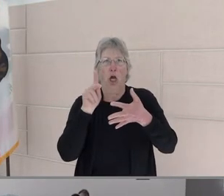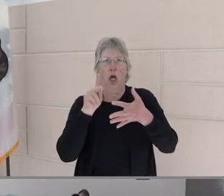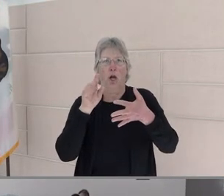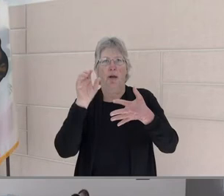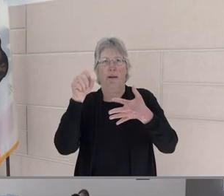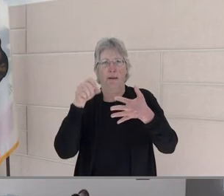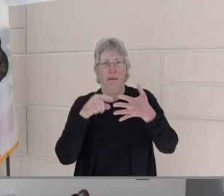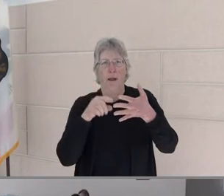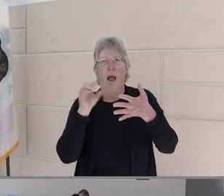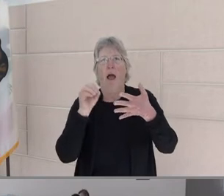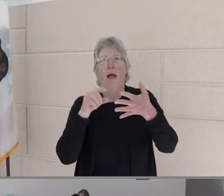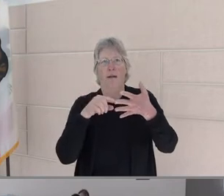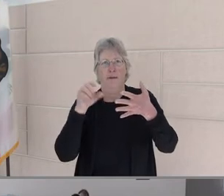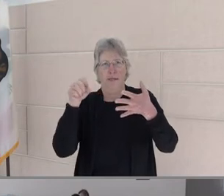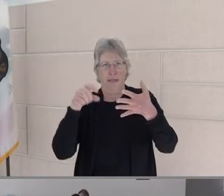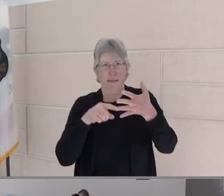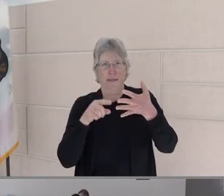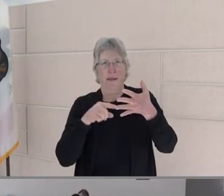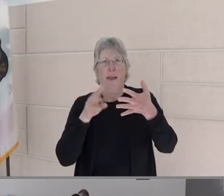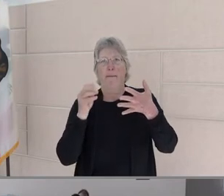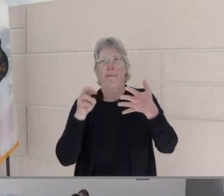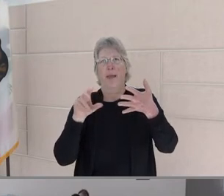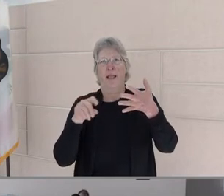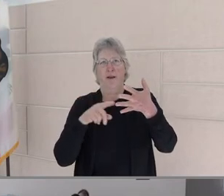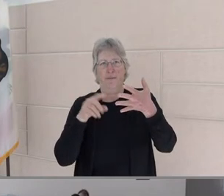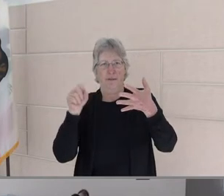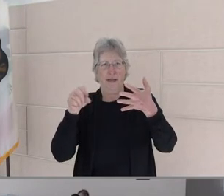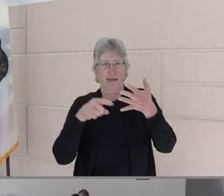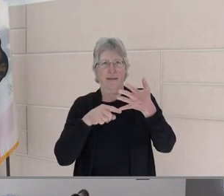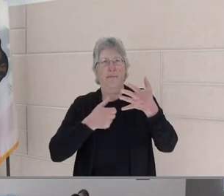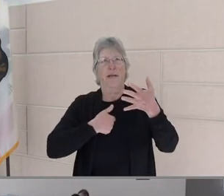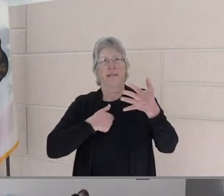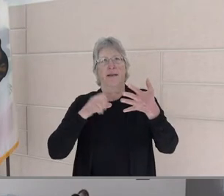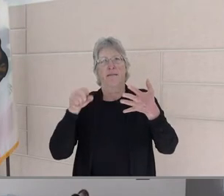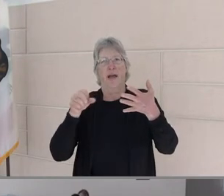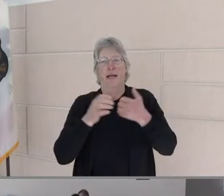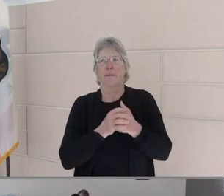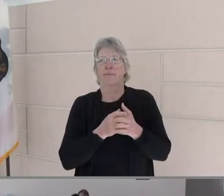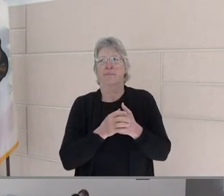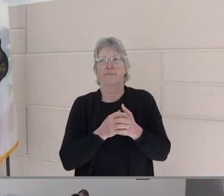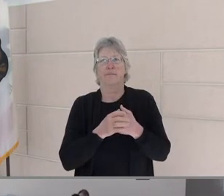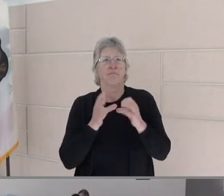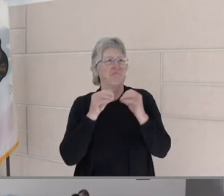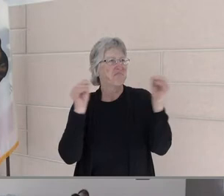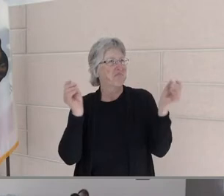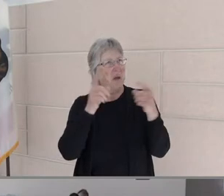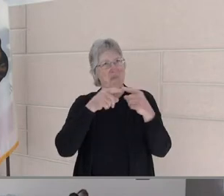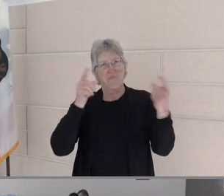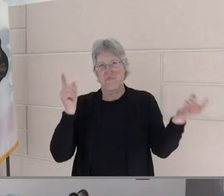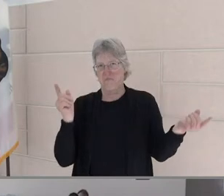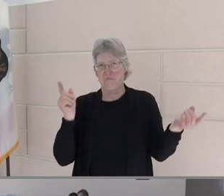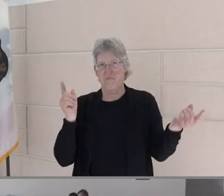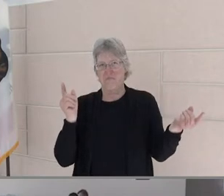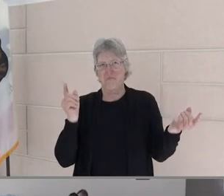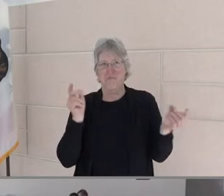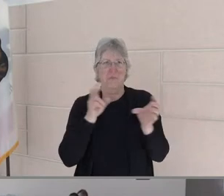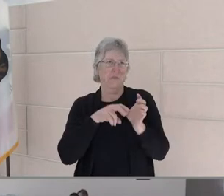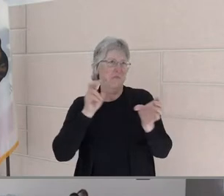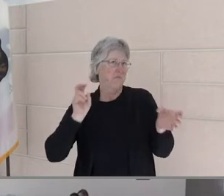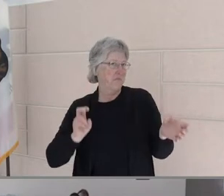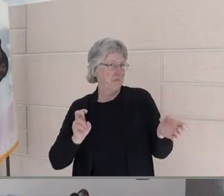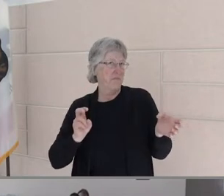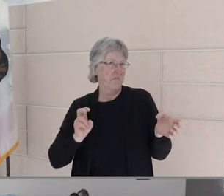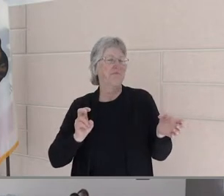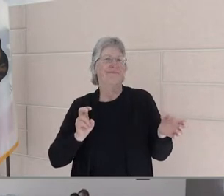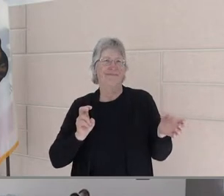เมียนการสนาสมมาลองเตี้ยอัมปีบอสสำเร็จตัวสกอลโดยชนะลัตพอลบานจวบคือส